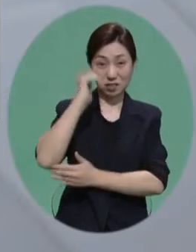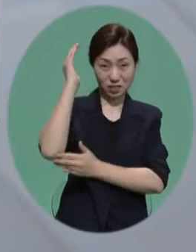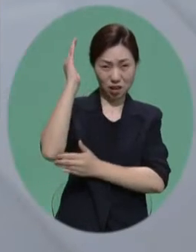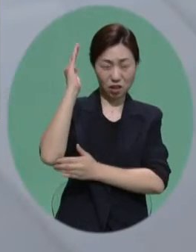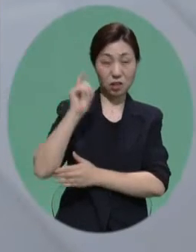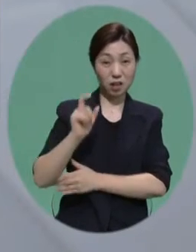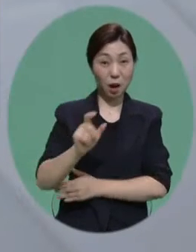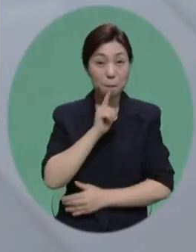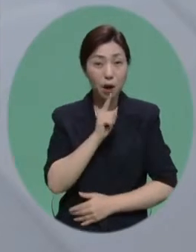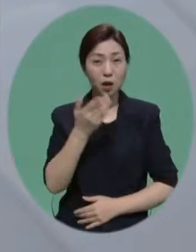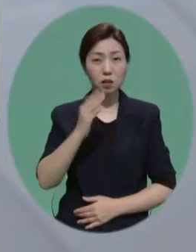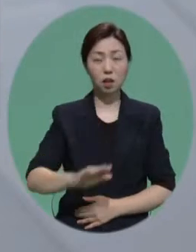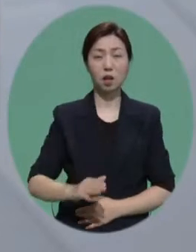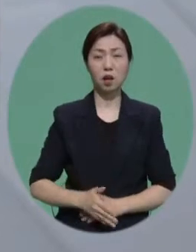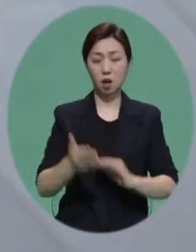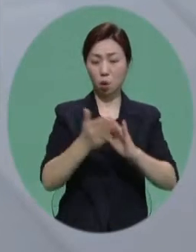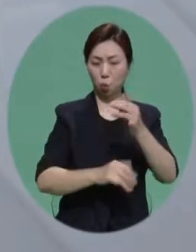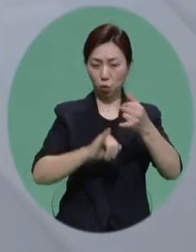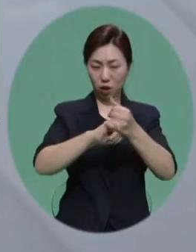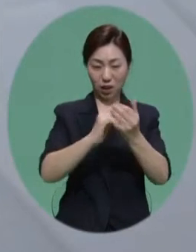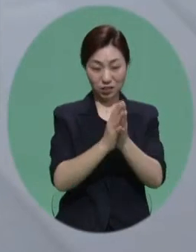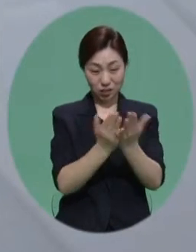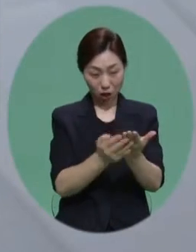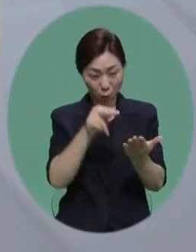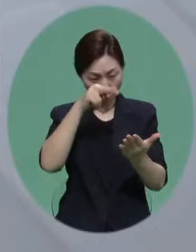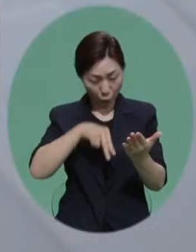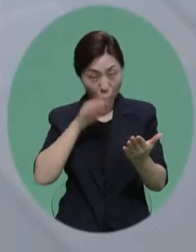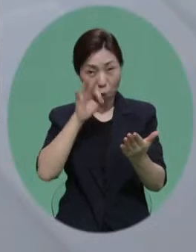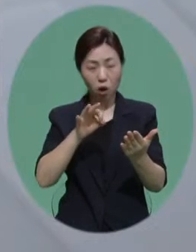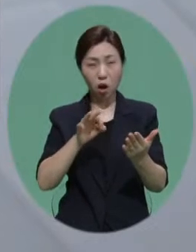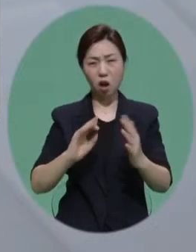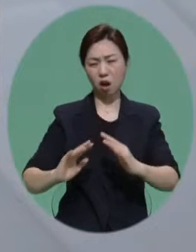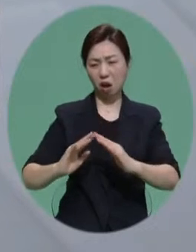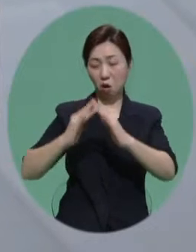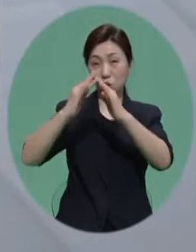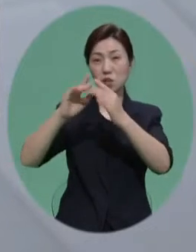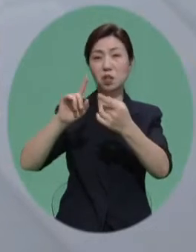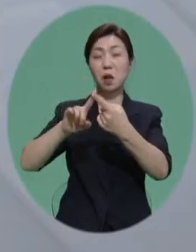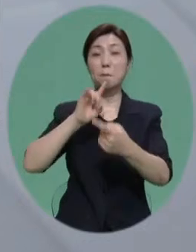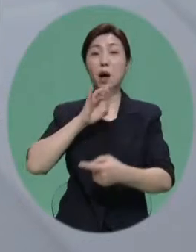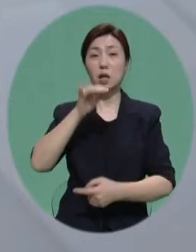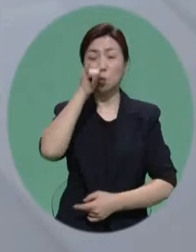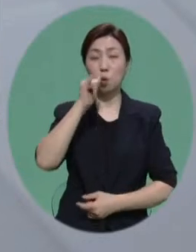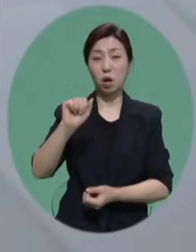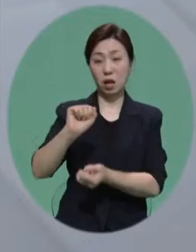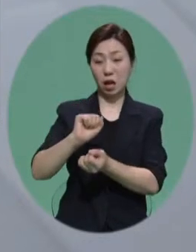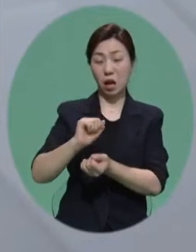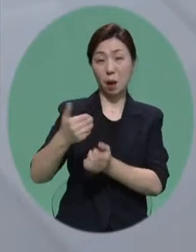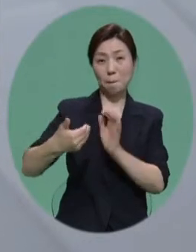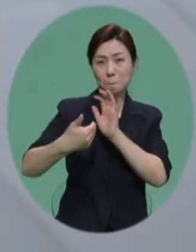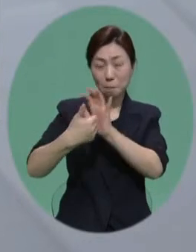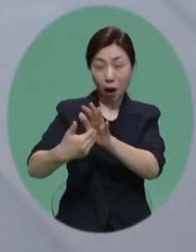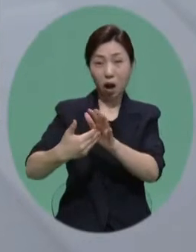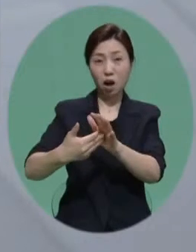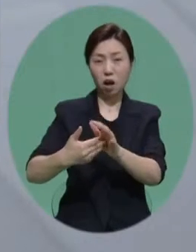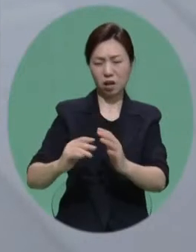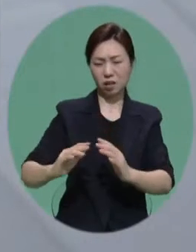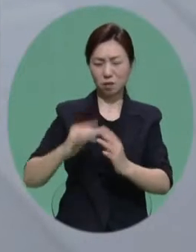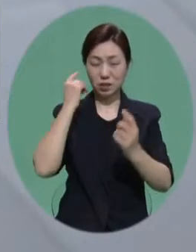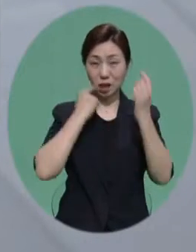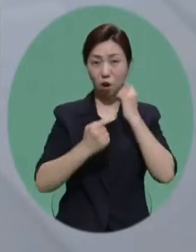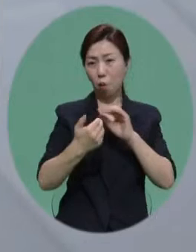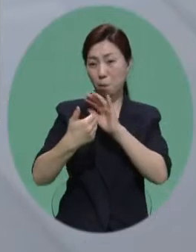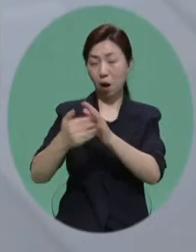보니까 건설분야 만 한 쪽이 예 밤 강 의하면 이번 강화된 한줄도 없어요 근데 반면에 기업인